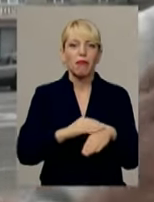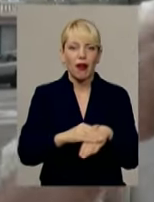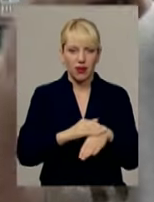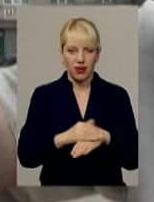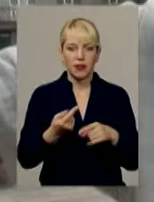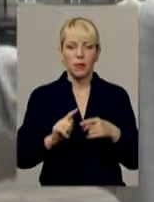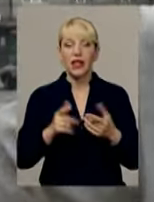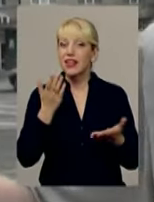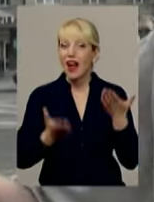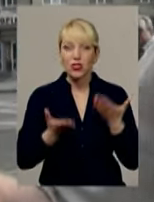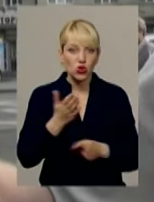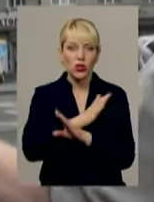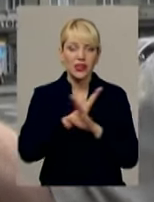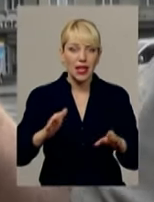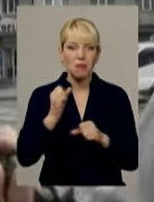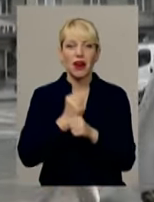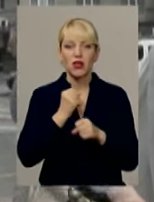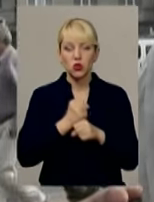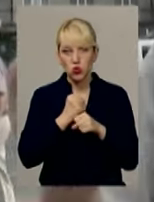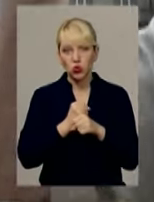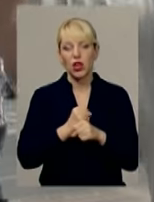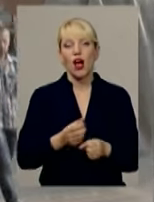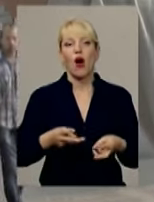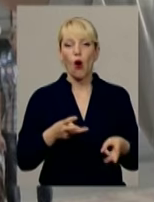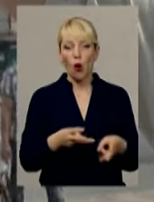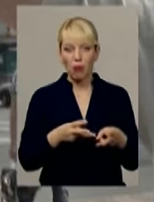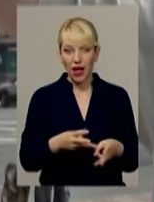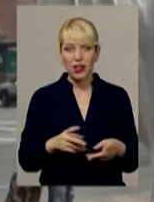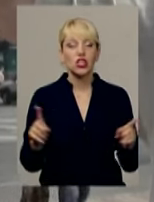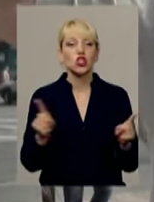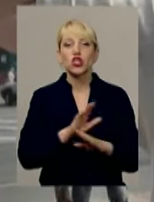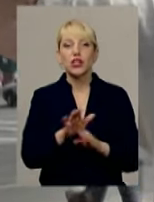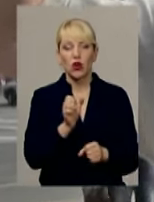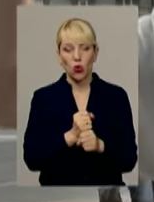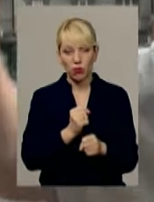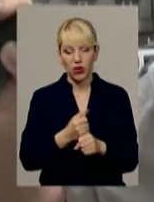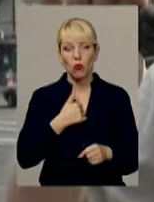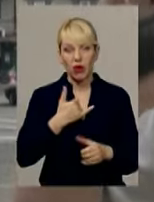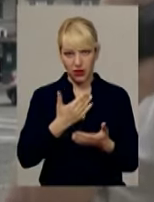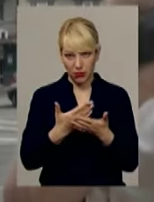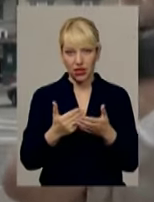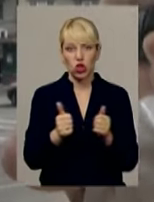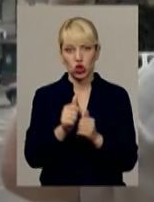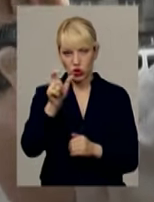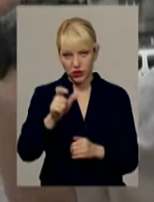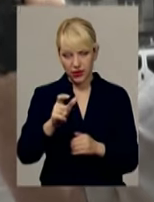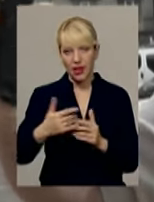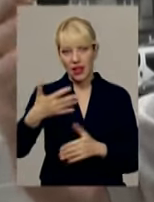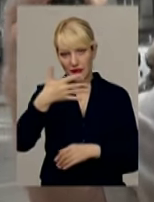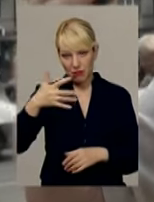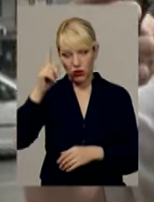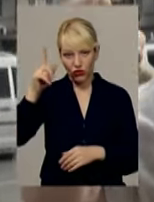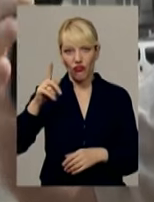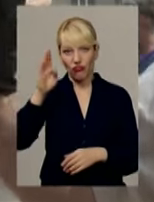то що ти там не роби? Ну, в мене сусід на п'ятому поверсі. Він в кімнаті,